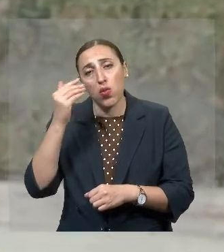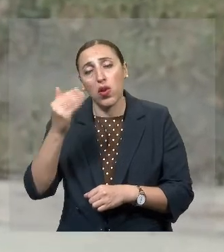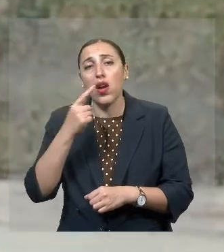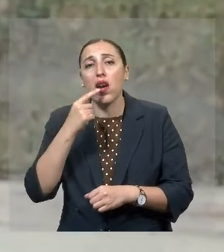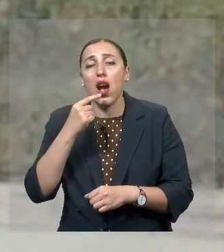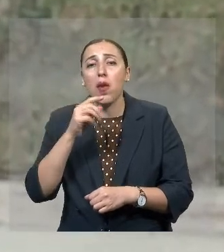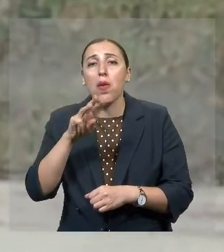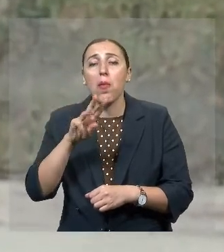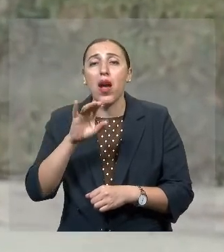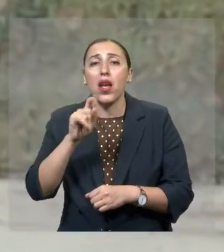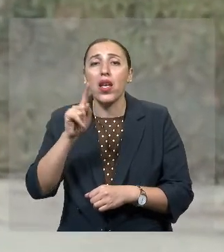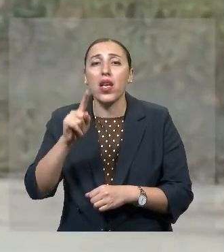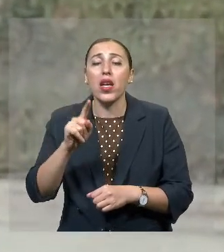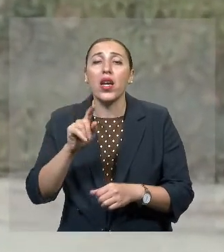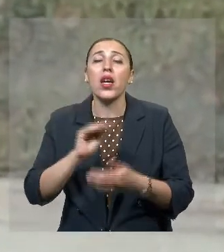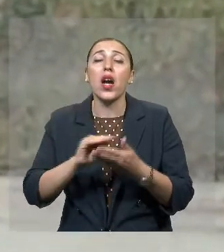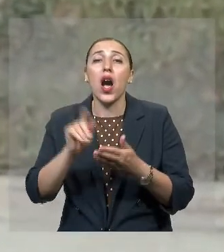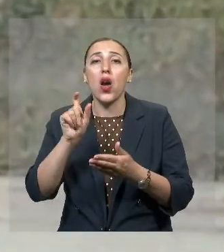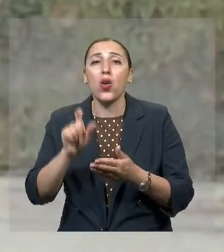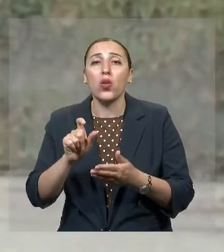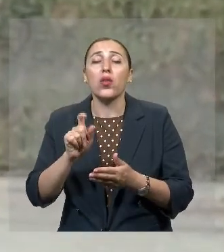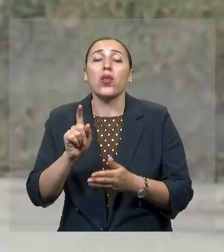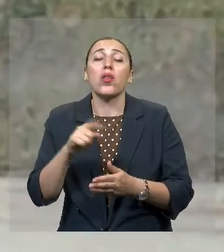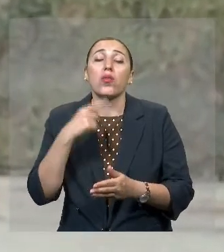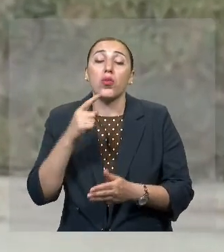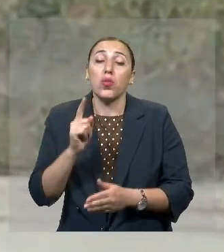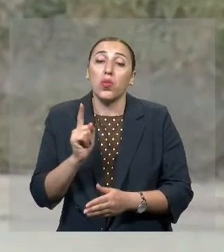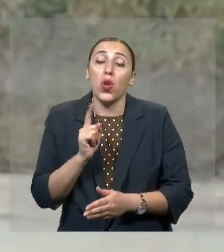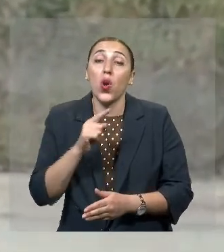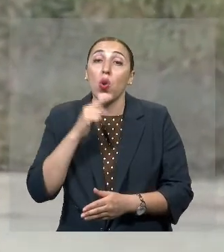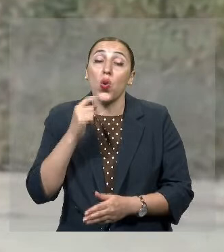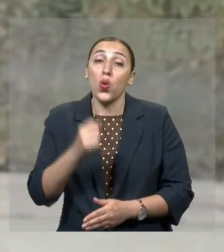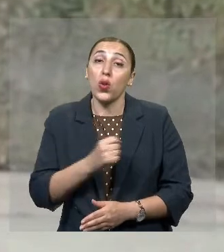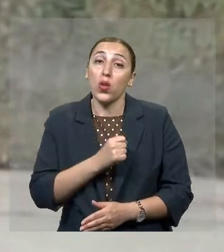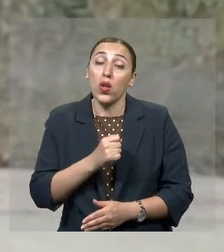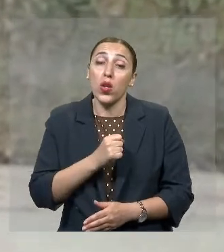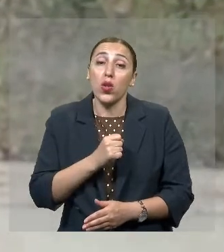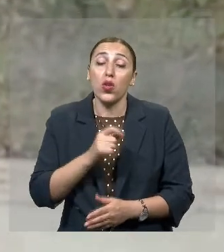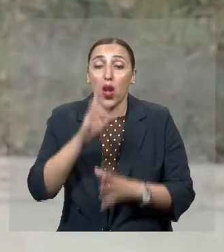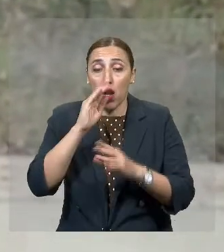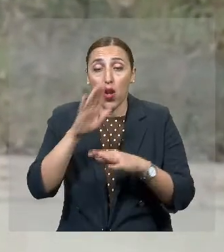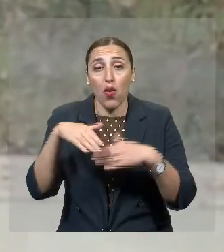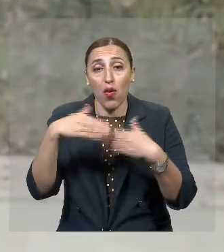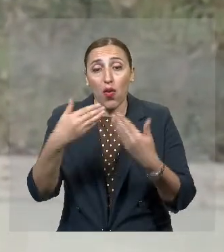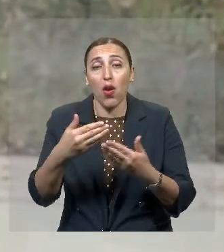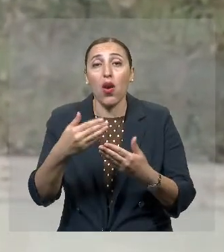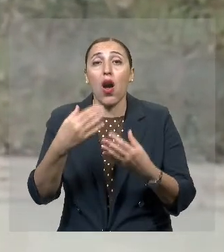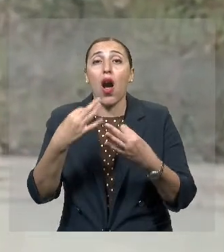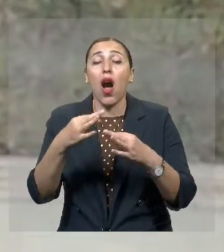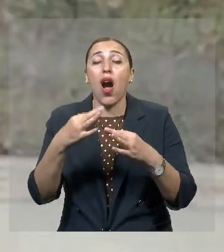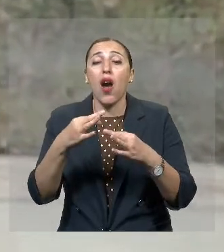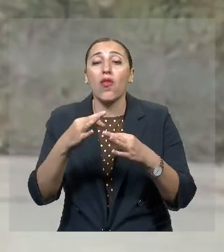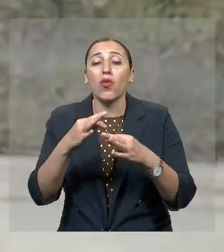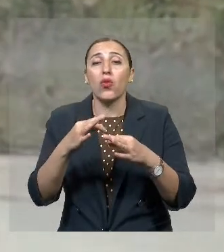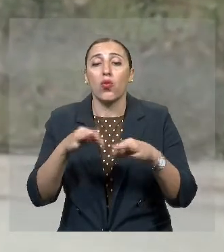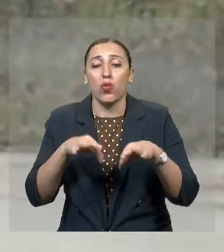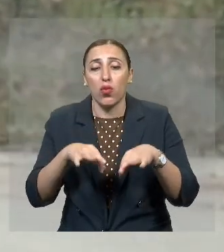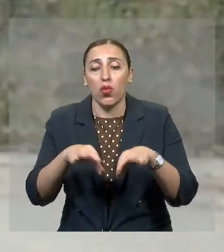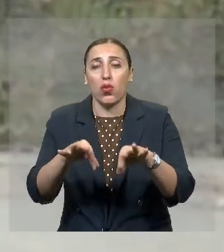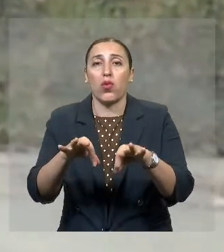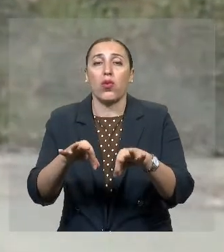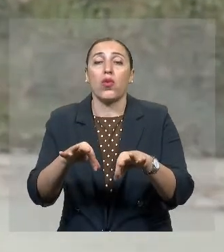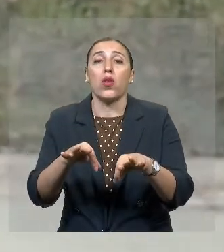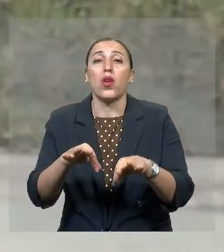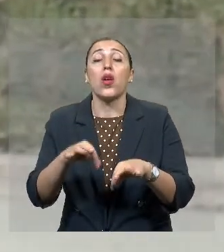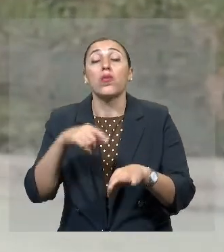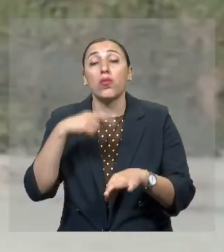քարտուղար Միրզոևի խոսքերը, թե սպասում են, որ ռուս խաղապահները պայմաններ ստեղծեն բեռների տեղափոխման համար։ Հնդացս հավաստիացնում են,